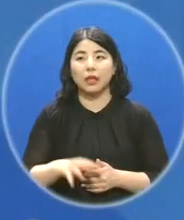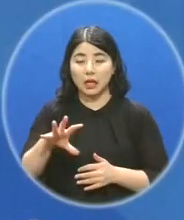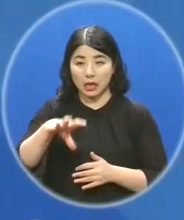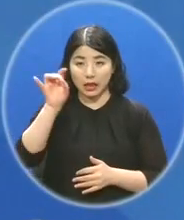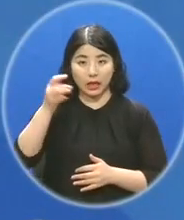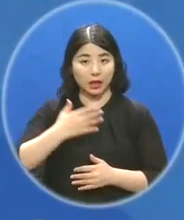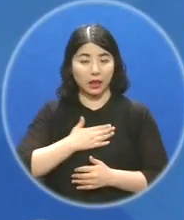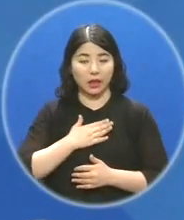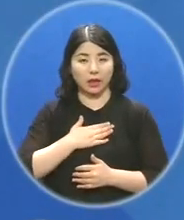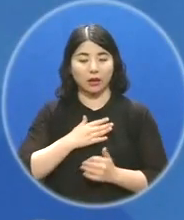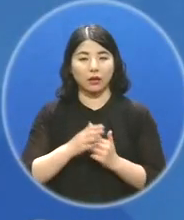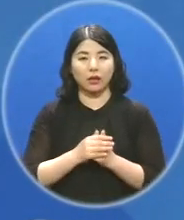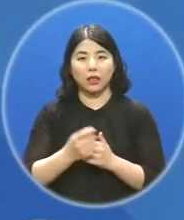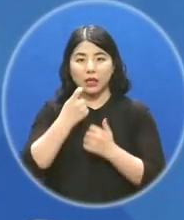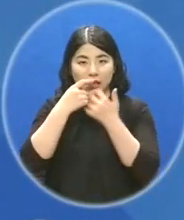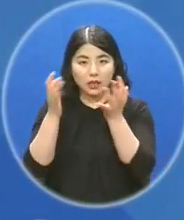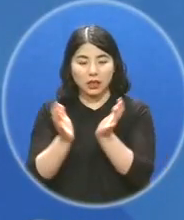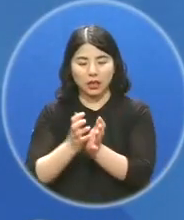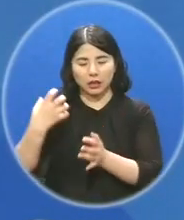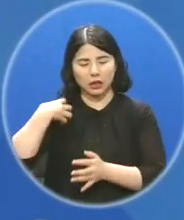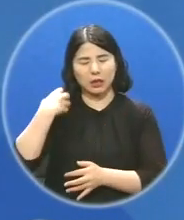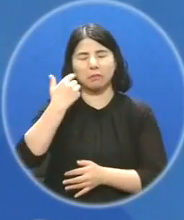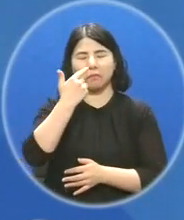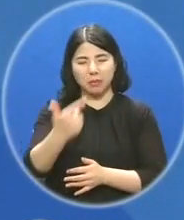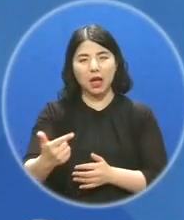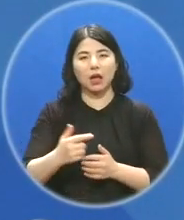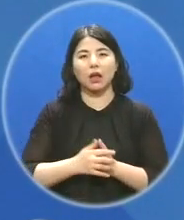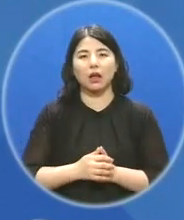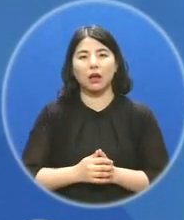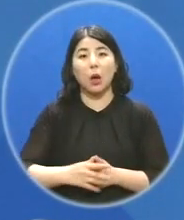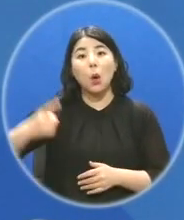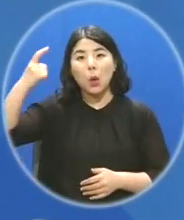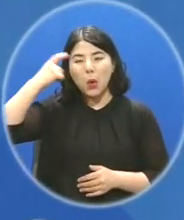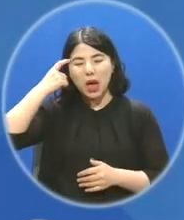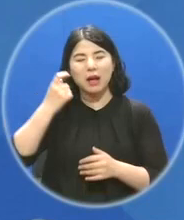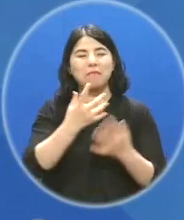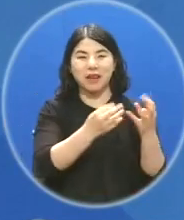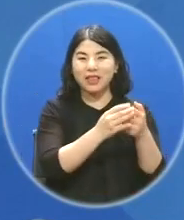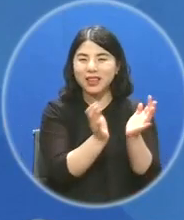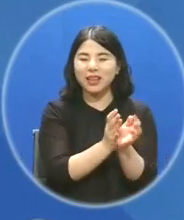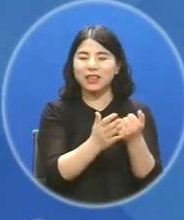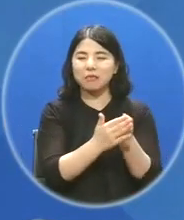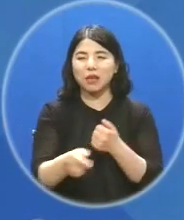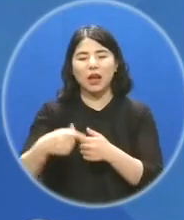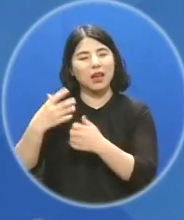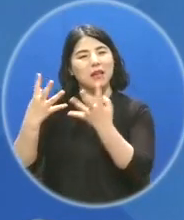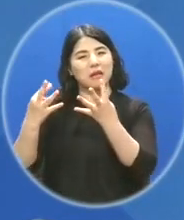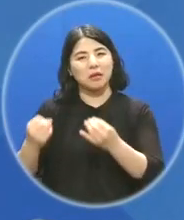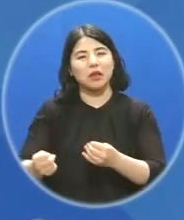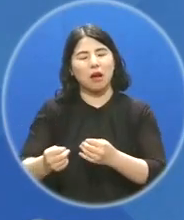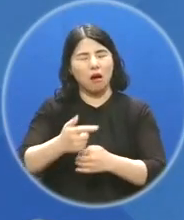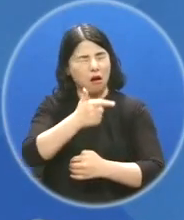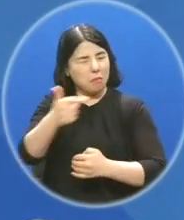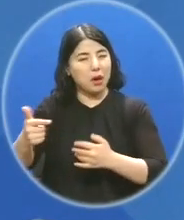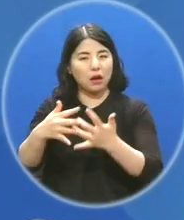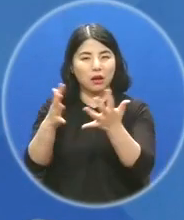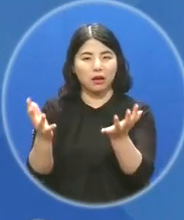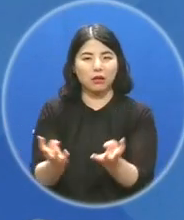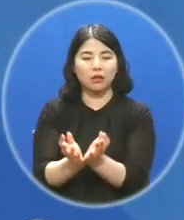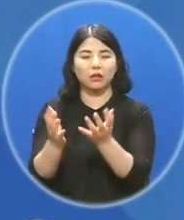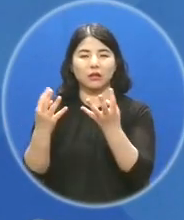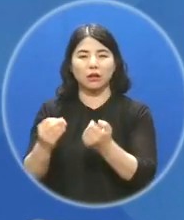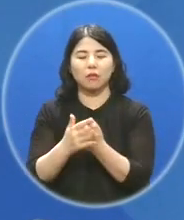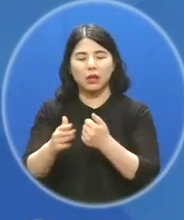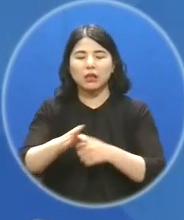일단 저는 민주당의 책임이 크다. 왜냐하면은 다수당이니까요. 예, 그러니까 다수당이 뿐은 압도적 다수를 몰아줬기 그렇죠. 때문에